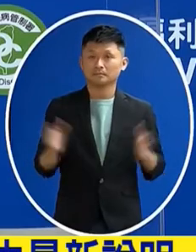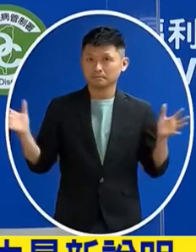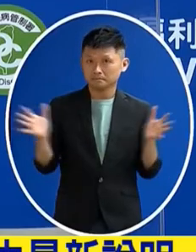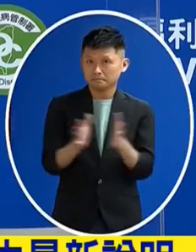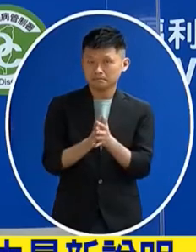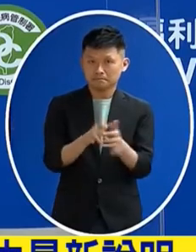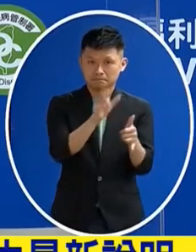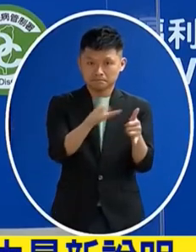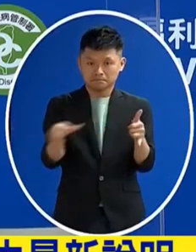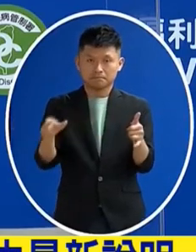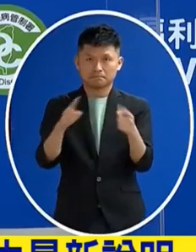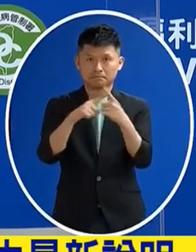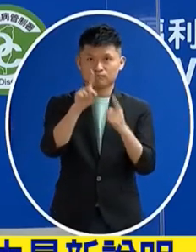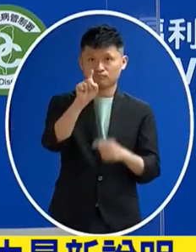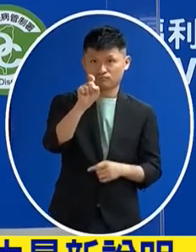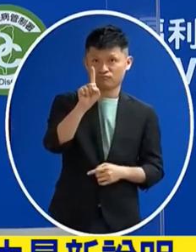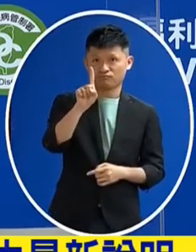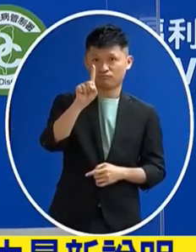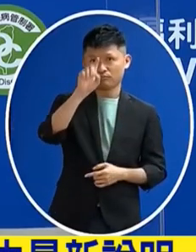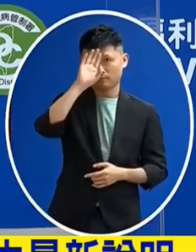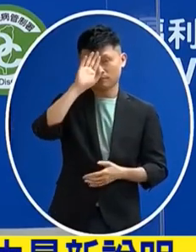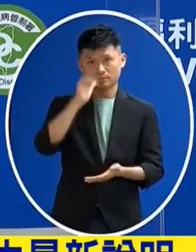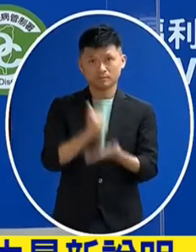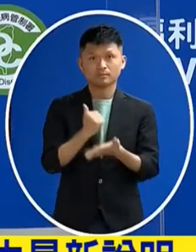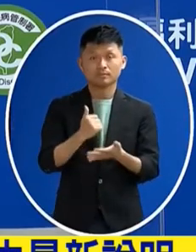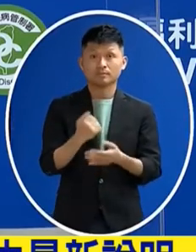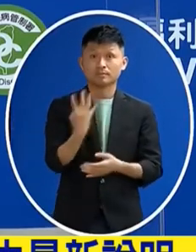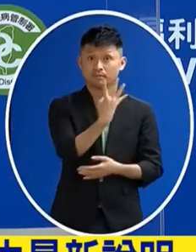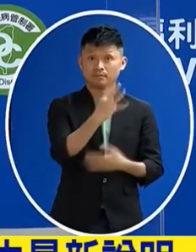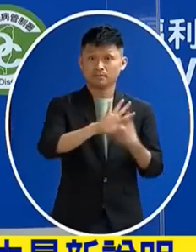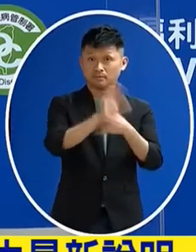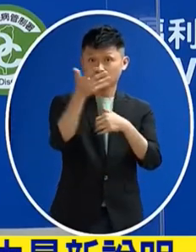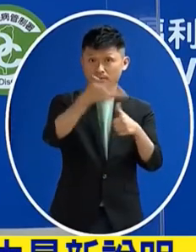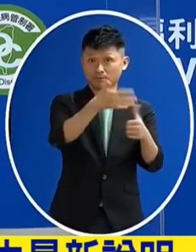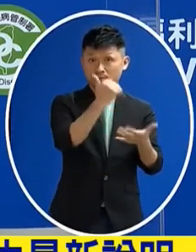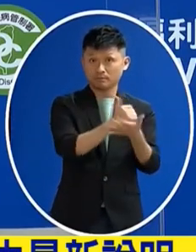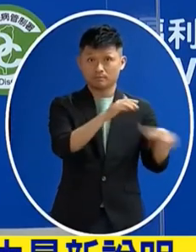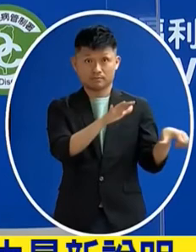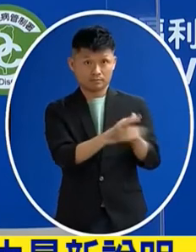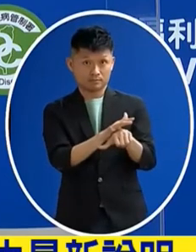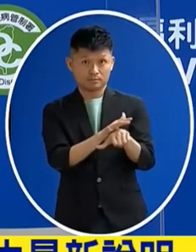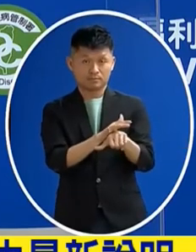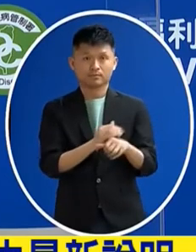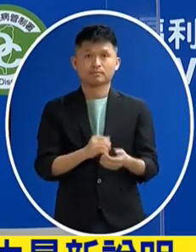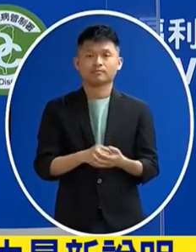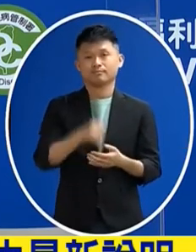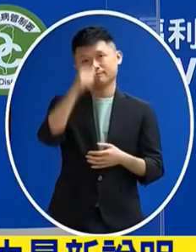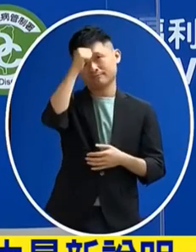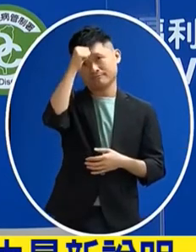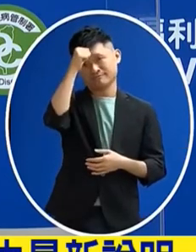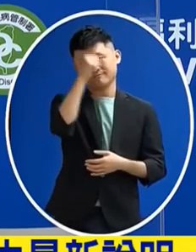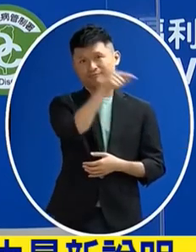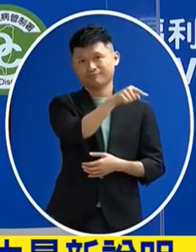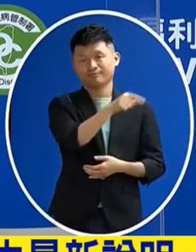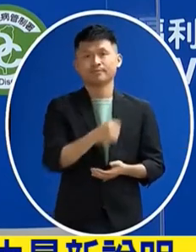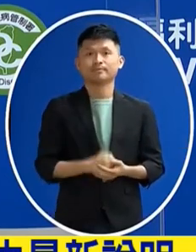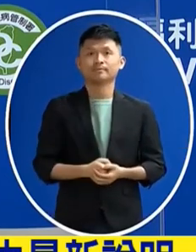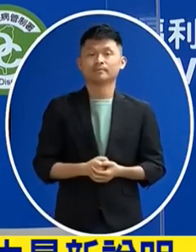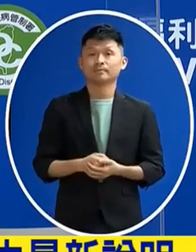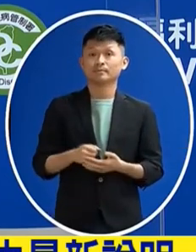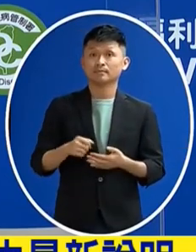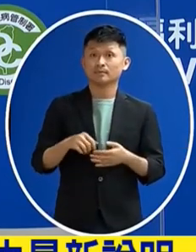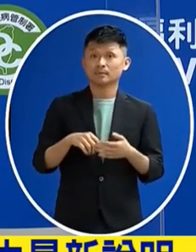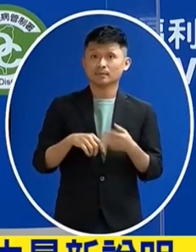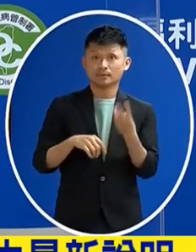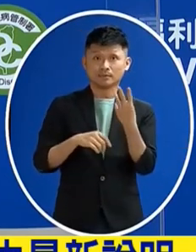共有11例的案例哈。那4例是境外移入哈。那都从印度，好，那其